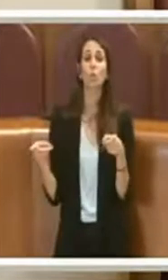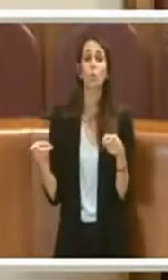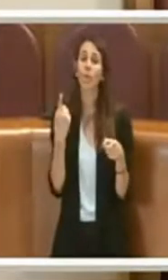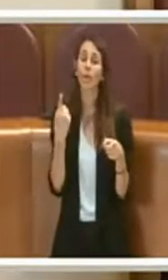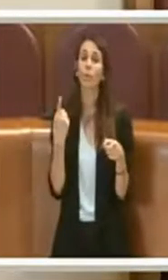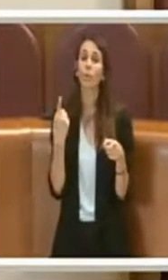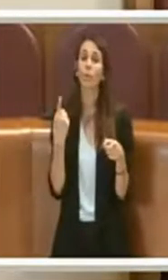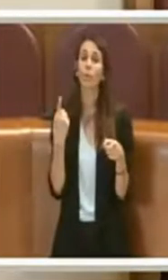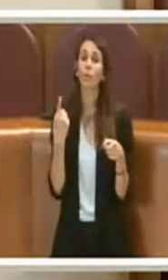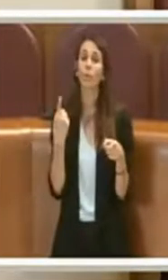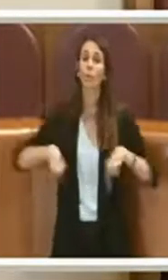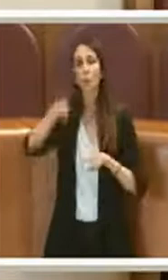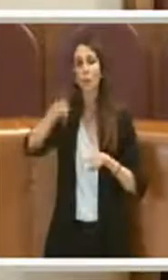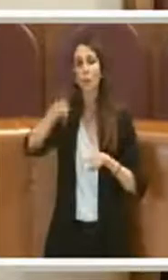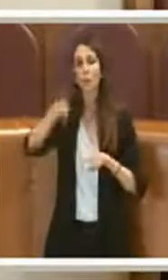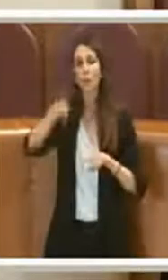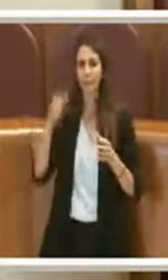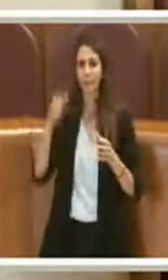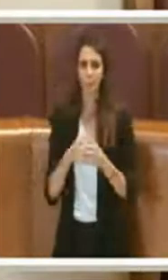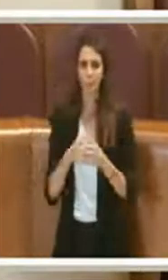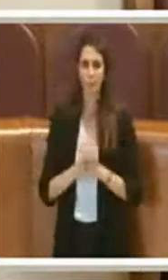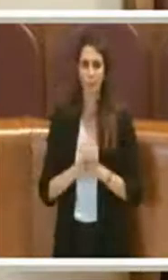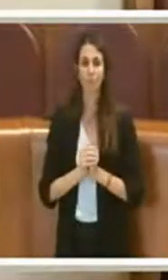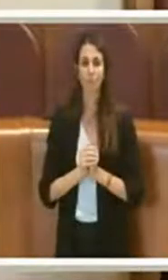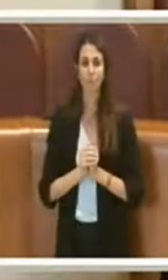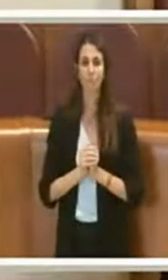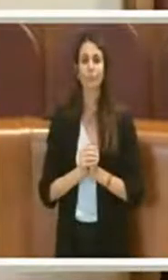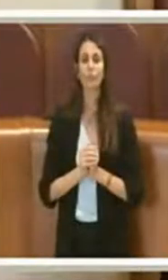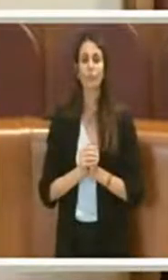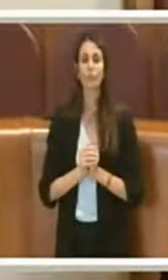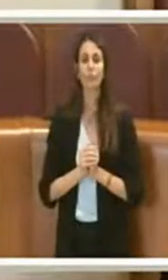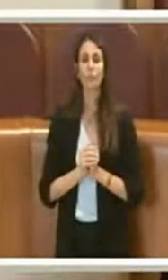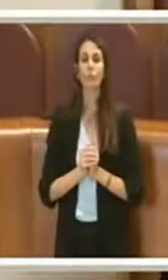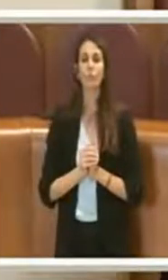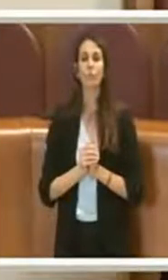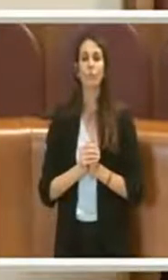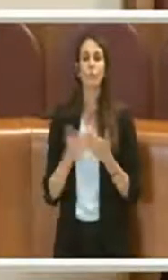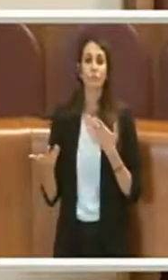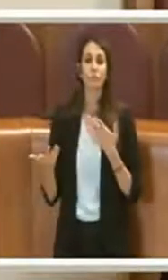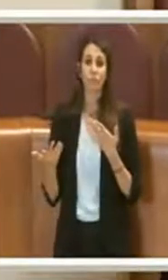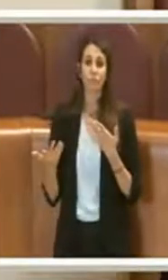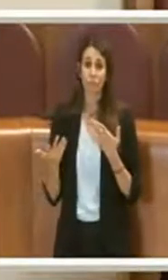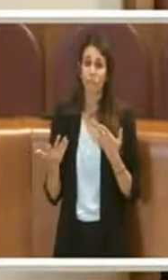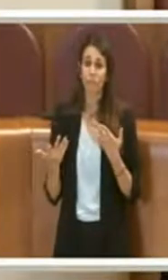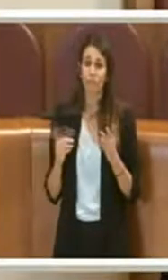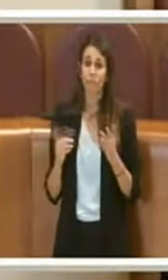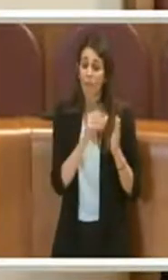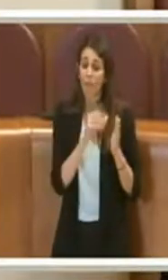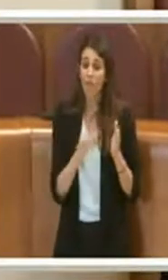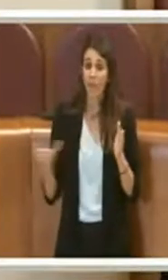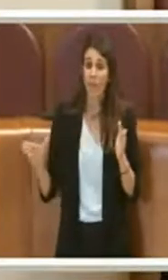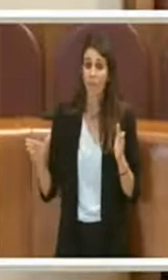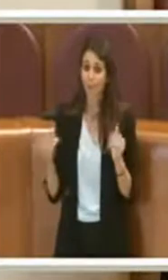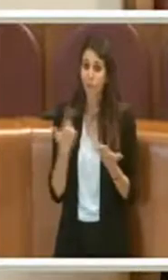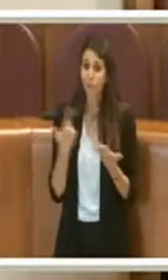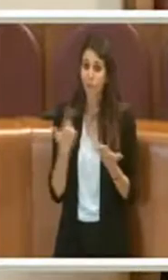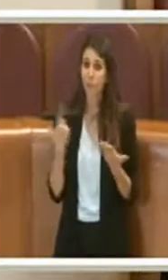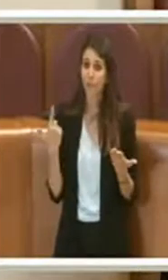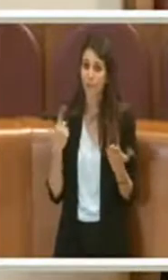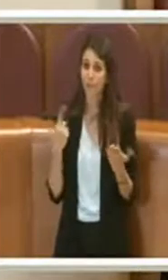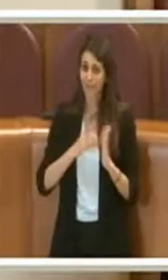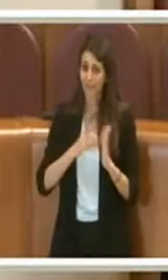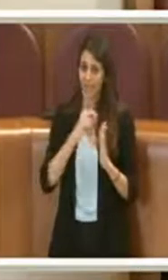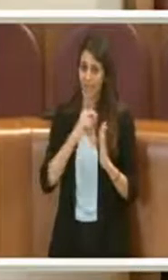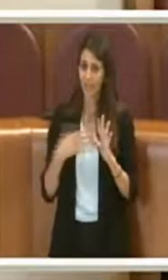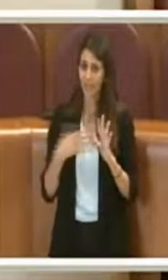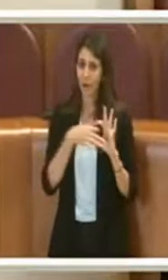altri capigruppo, perché la durata è una cosa importante in questa delibera. La durata è quella